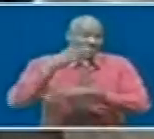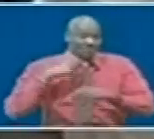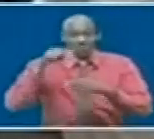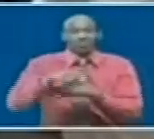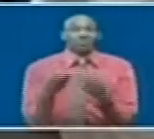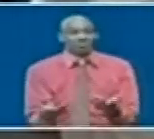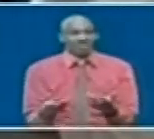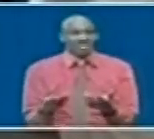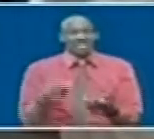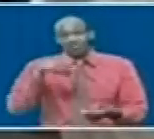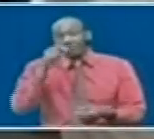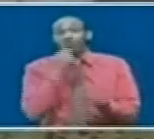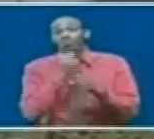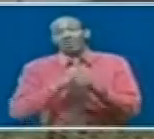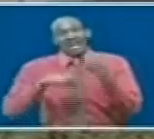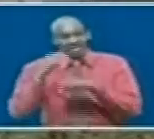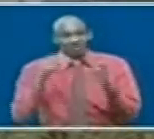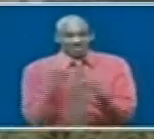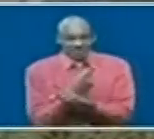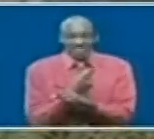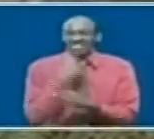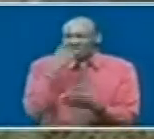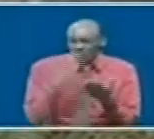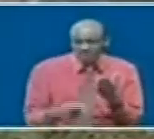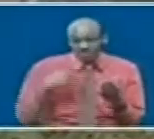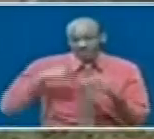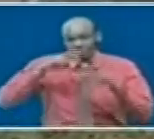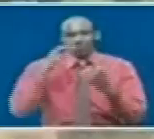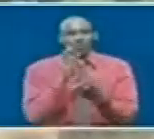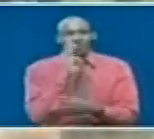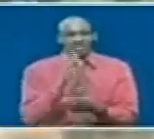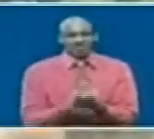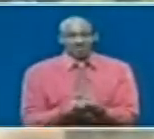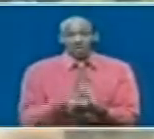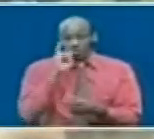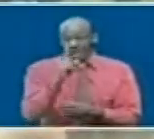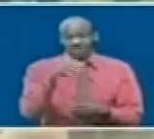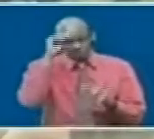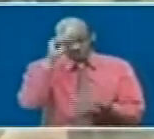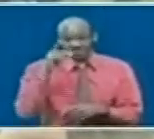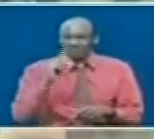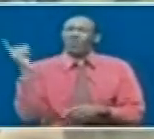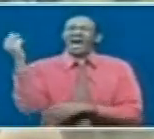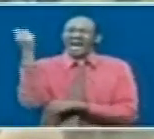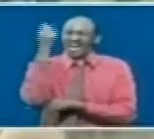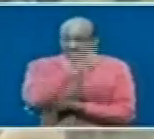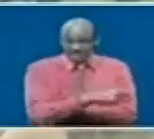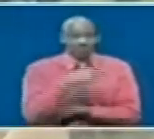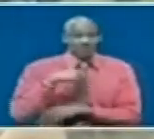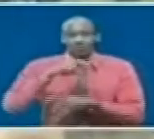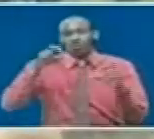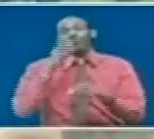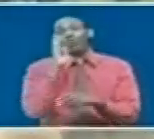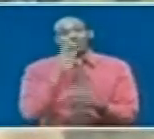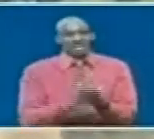nao hujiingiza katika vitendo viovu kwa kisingizio cha kutafuta maji. Mwanafunzi ana spend a whole day kuja kutafuta